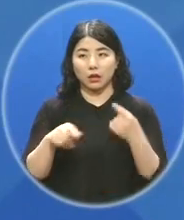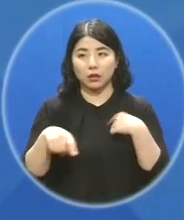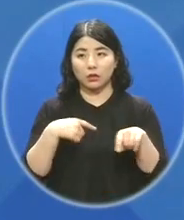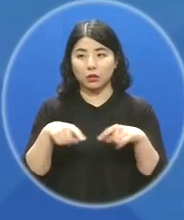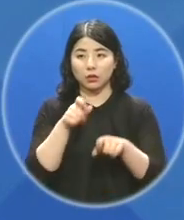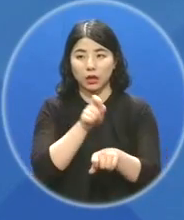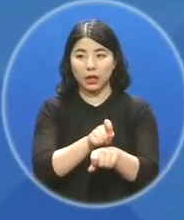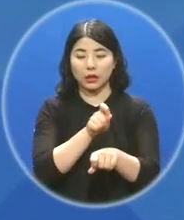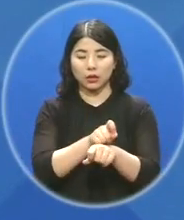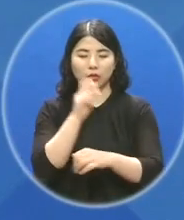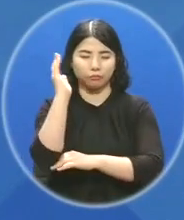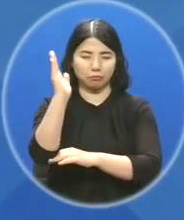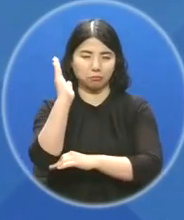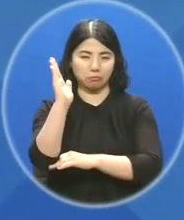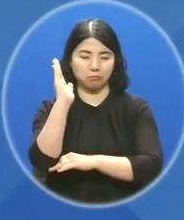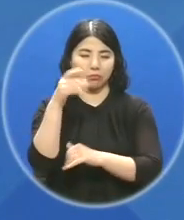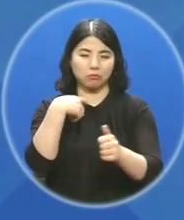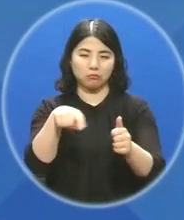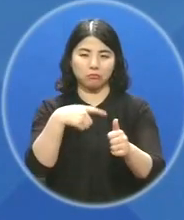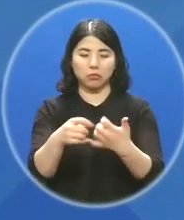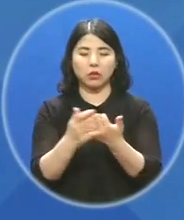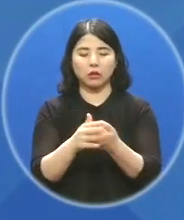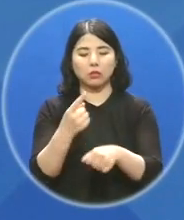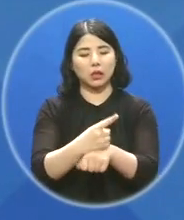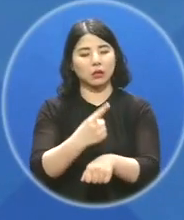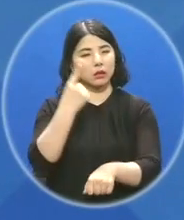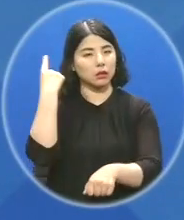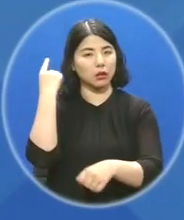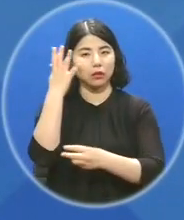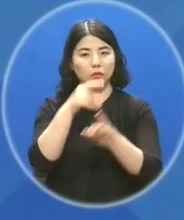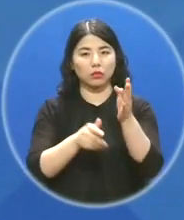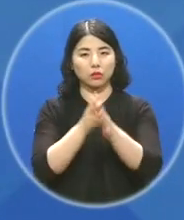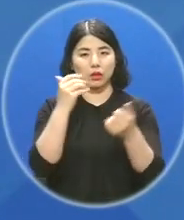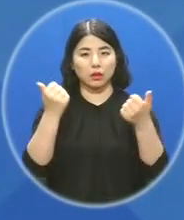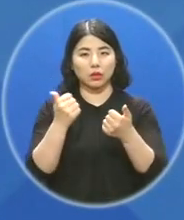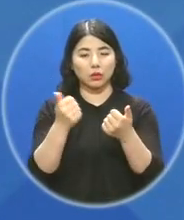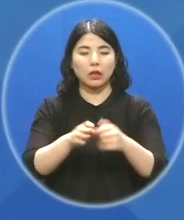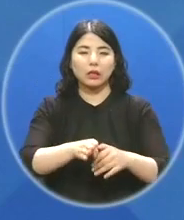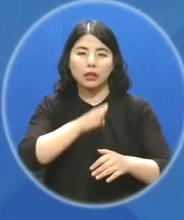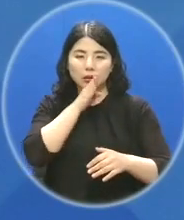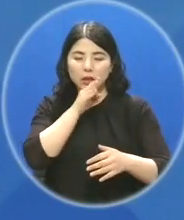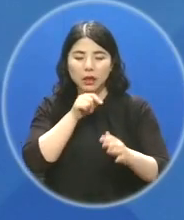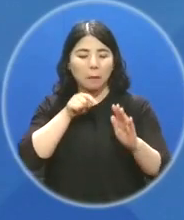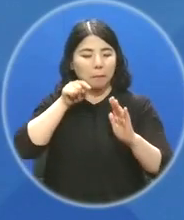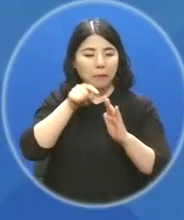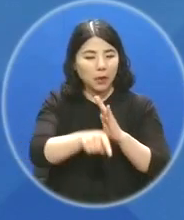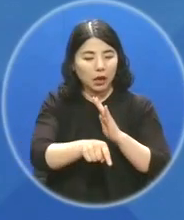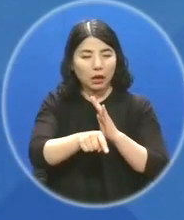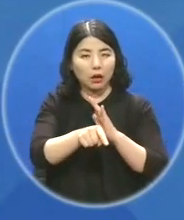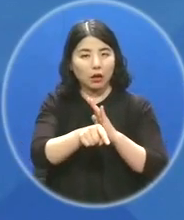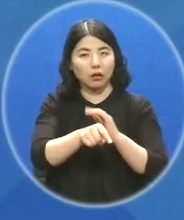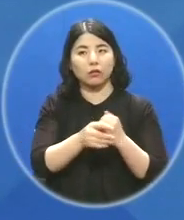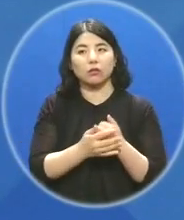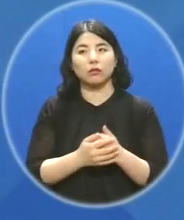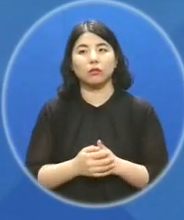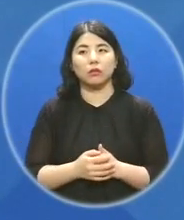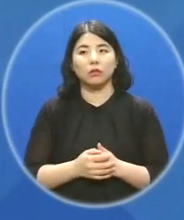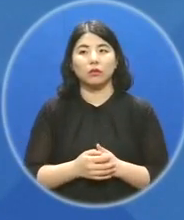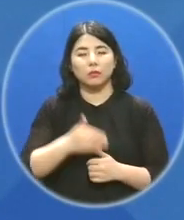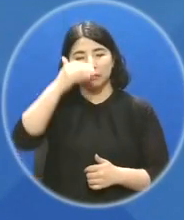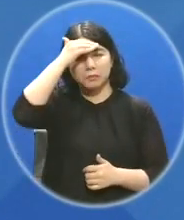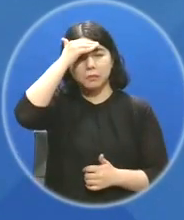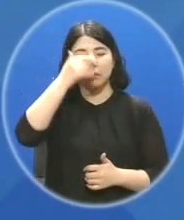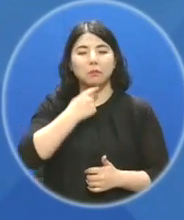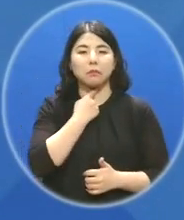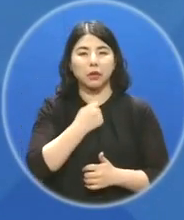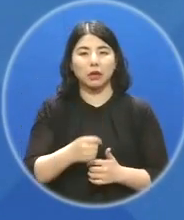행정학 이쪽 강의를 하게 되니까 작년에 청주시의회를 한번 제가 실제 현장 가서 관찰을